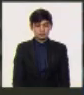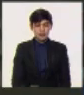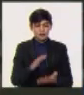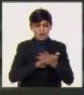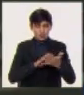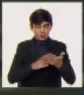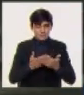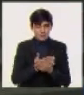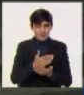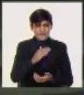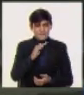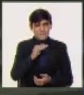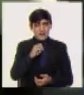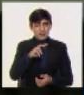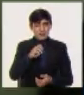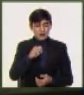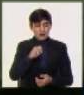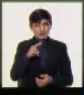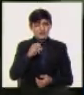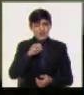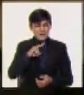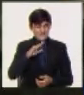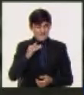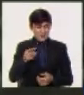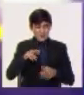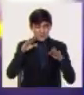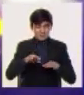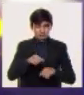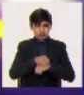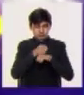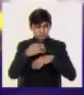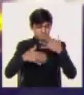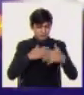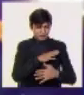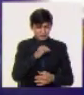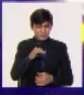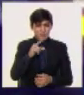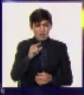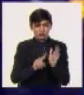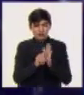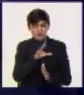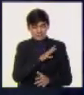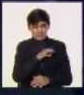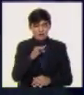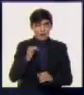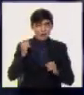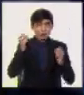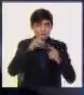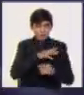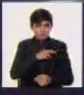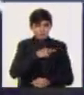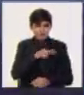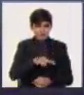Продолжаем выпуск. В Филадельфию ведут Нацгвардию из-за массовых беспорядков. Волнения в городе вспыхнули в понедельник после известия о